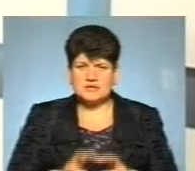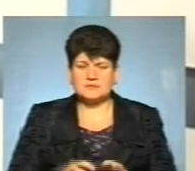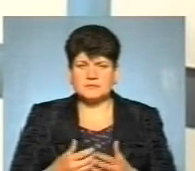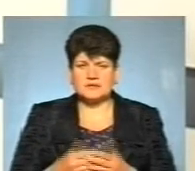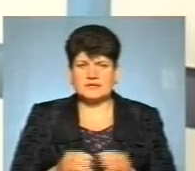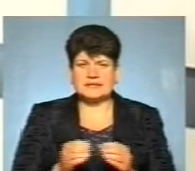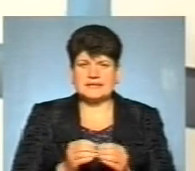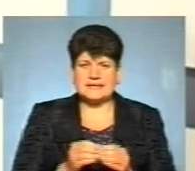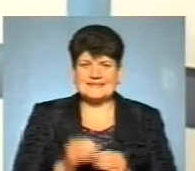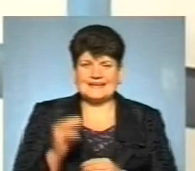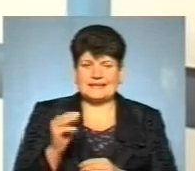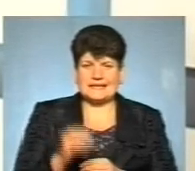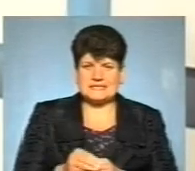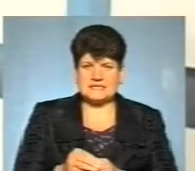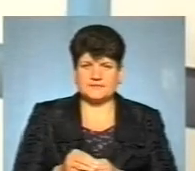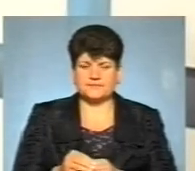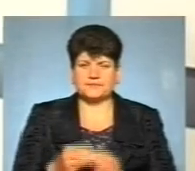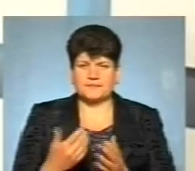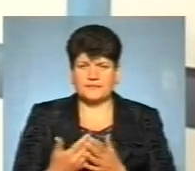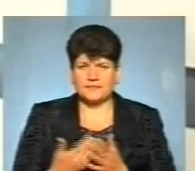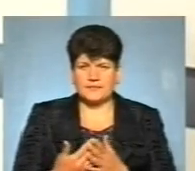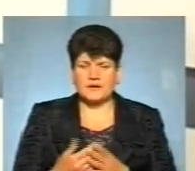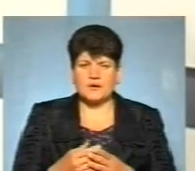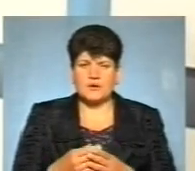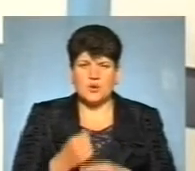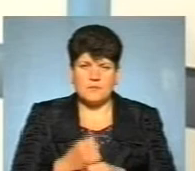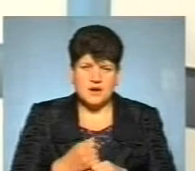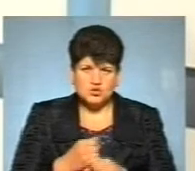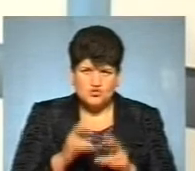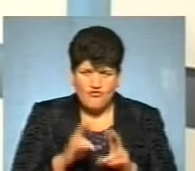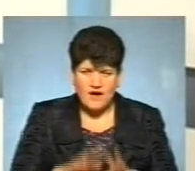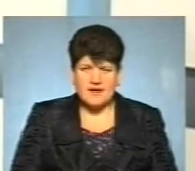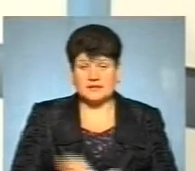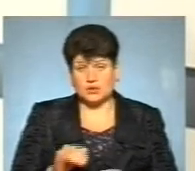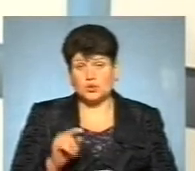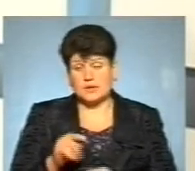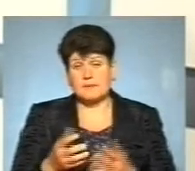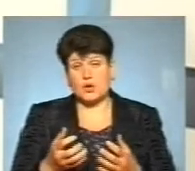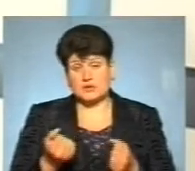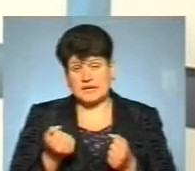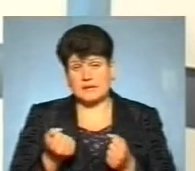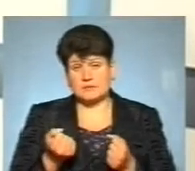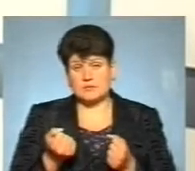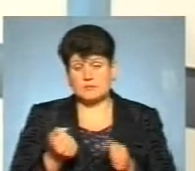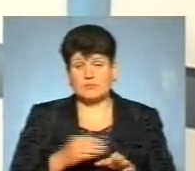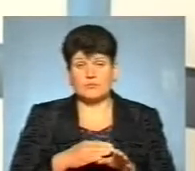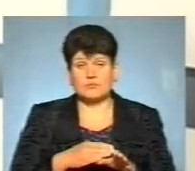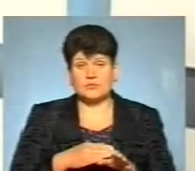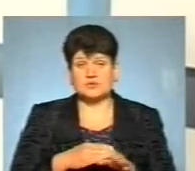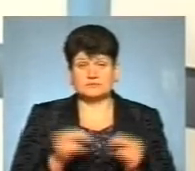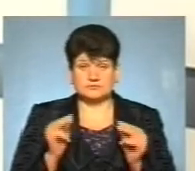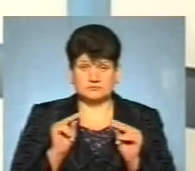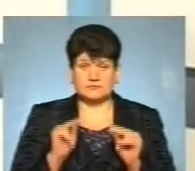межах 10 тисяч, статистично опрацювати, і ми тоді отримаємо абсолютно